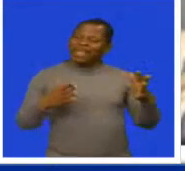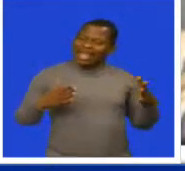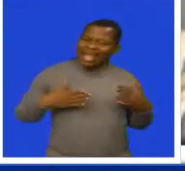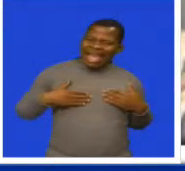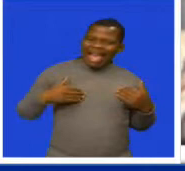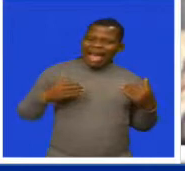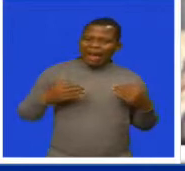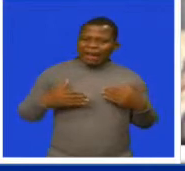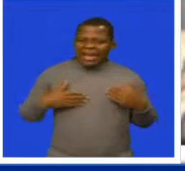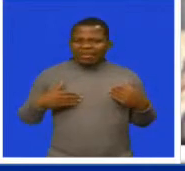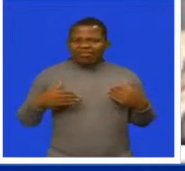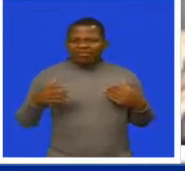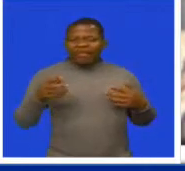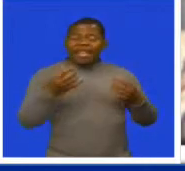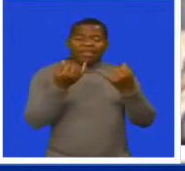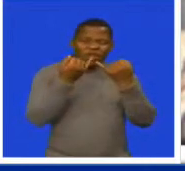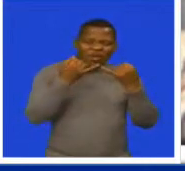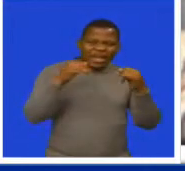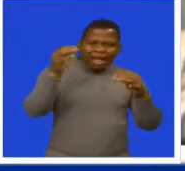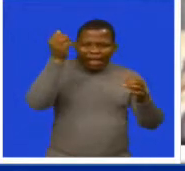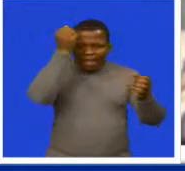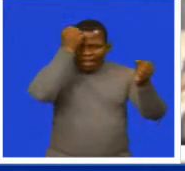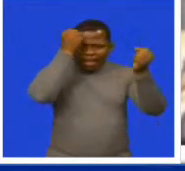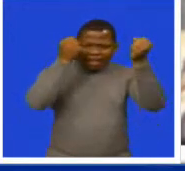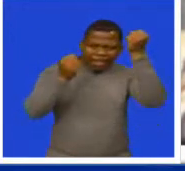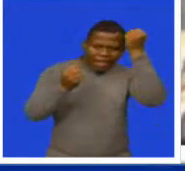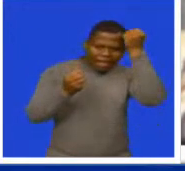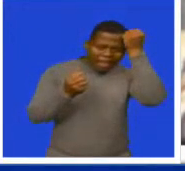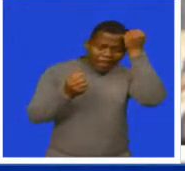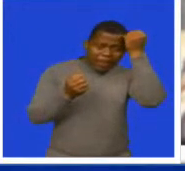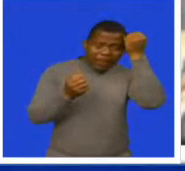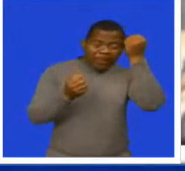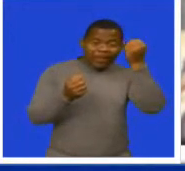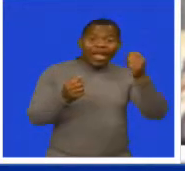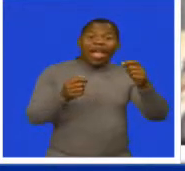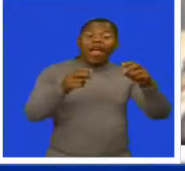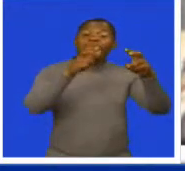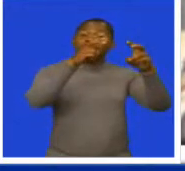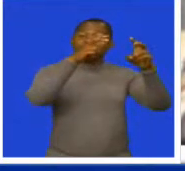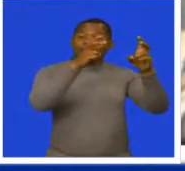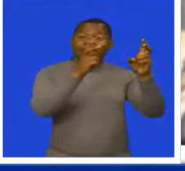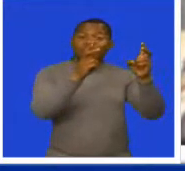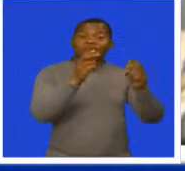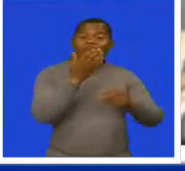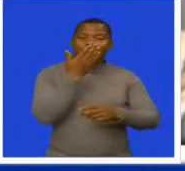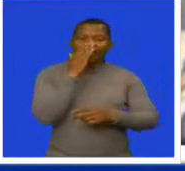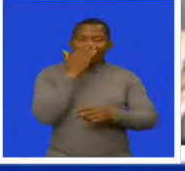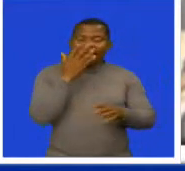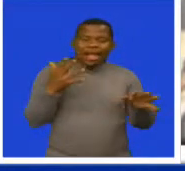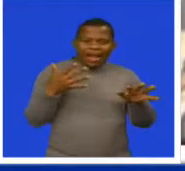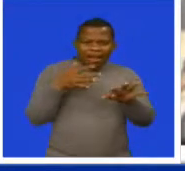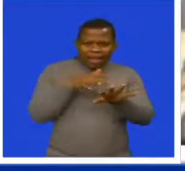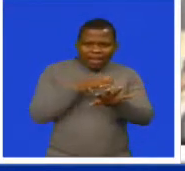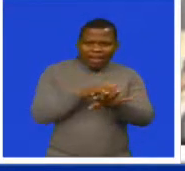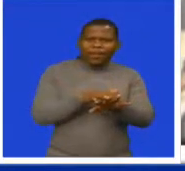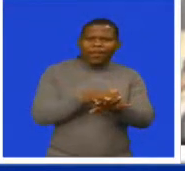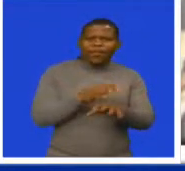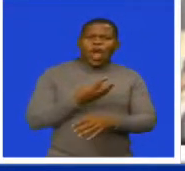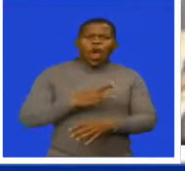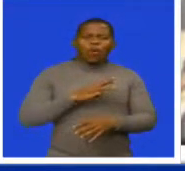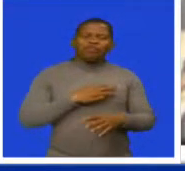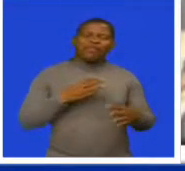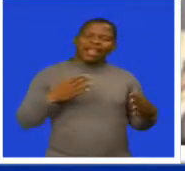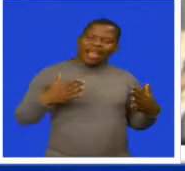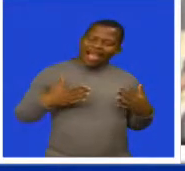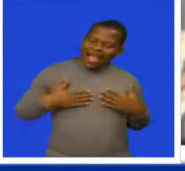bona bantu labaphila ngayo esikhathini lesinengi kunalabadzala so kusithokotisile kakhulu lokho nekwekuthi ke sibheke ukuthi lama